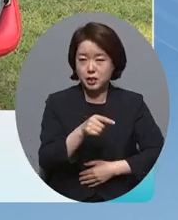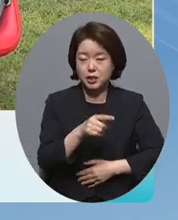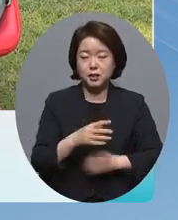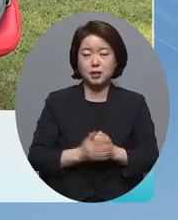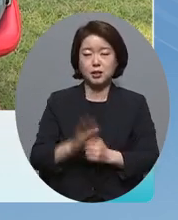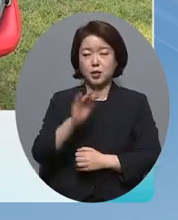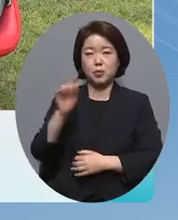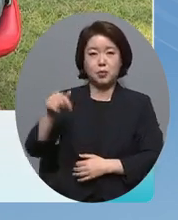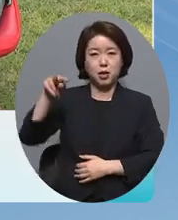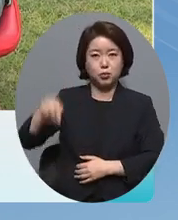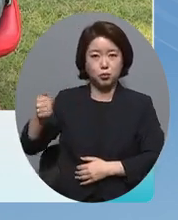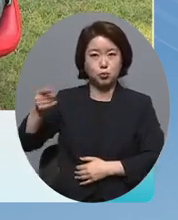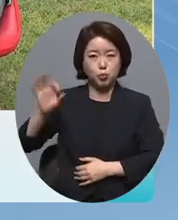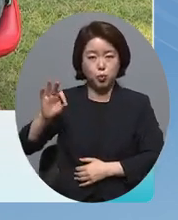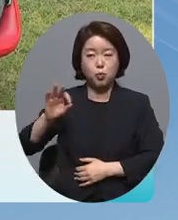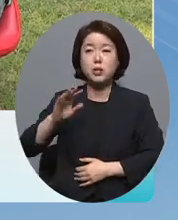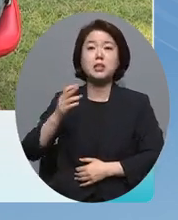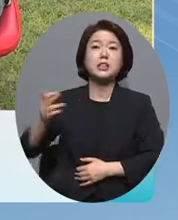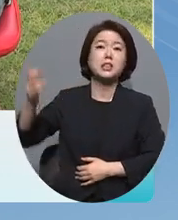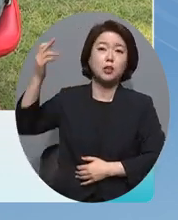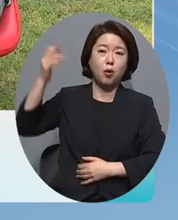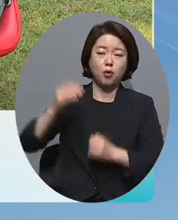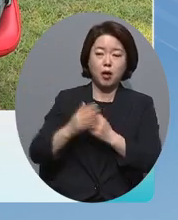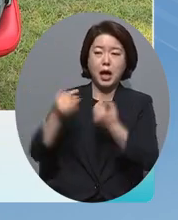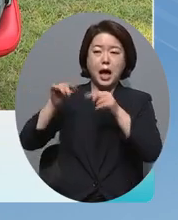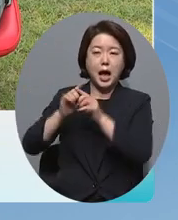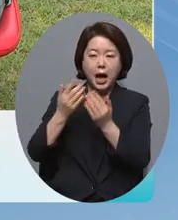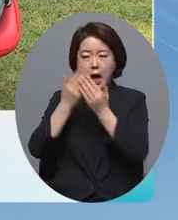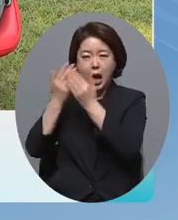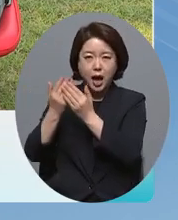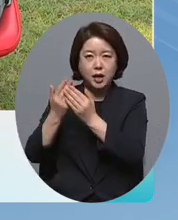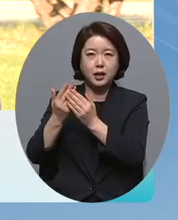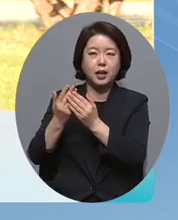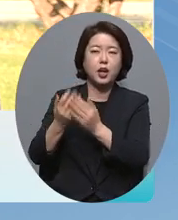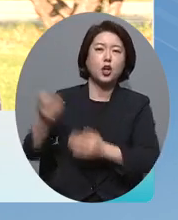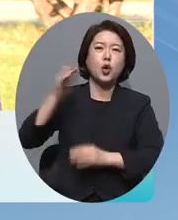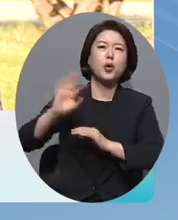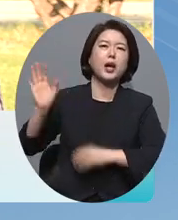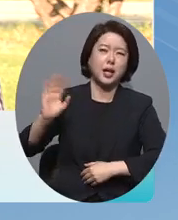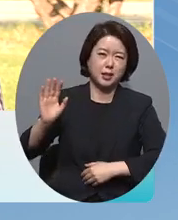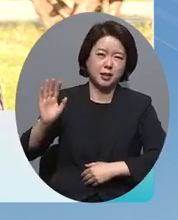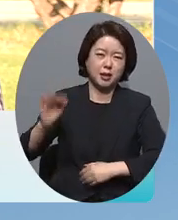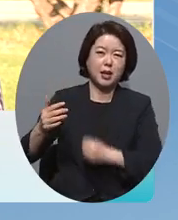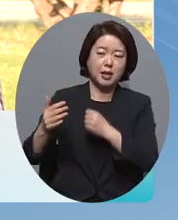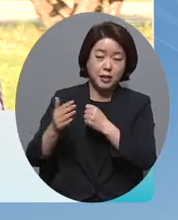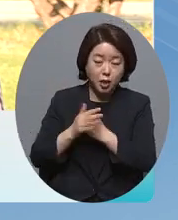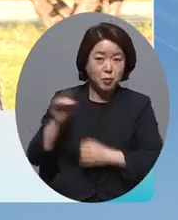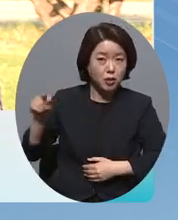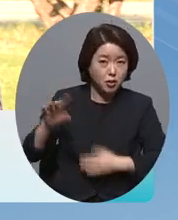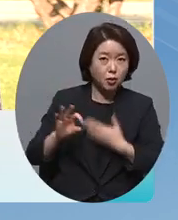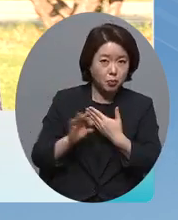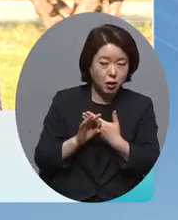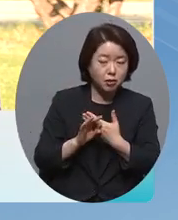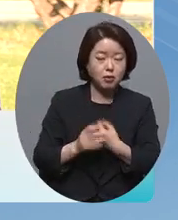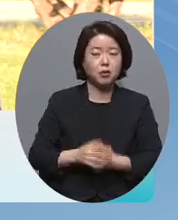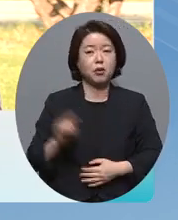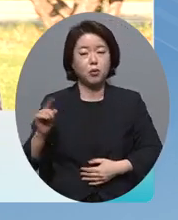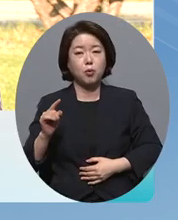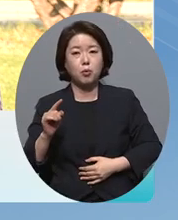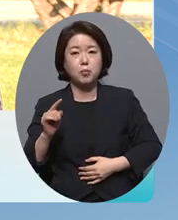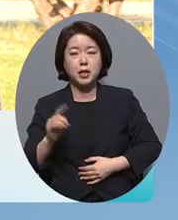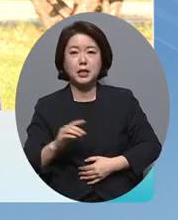그 박수홍 씨의 친형 같은 경우는 동거 친족이 아니기 때문에 그래서 돈거친족이 아닌 경우에는